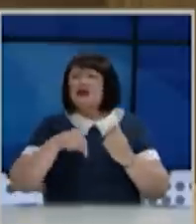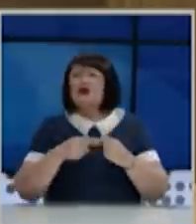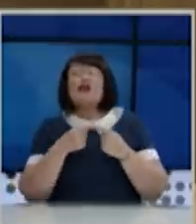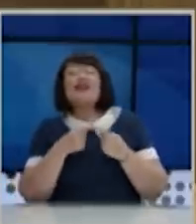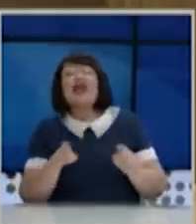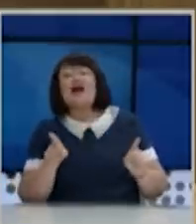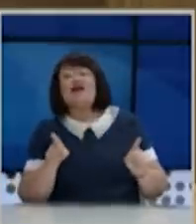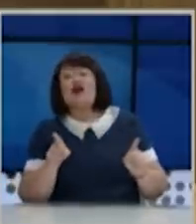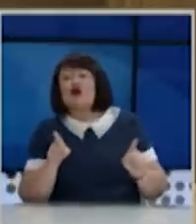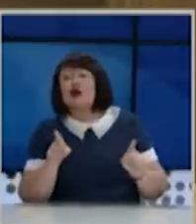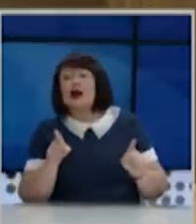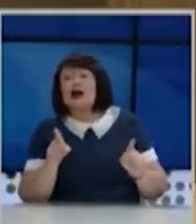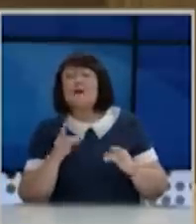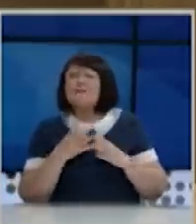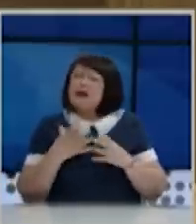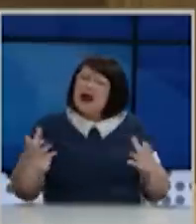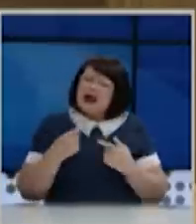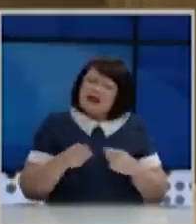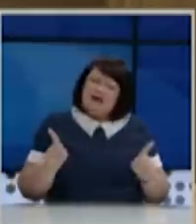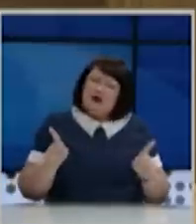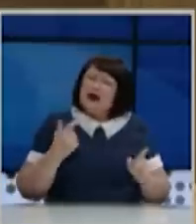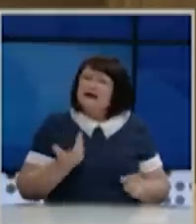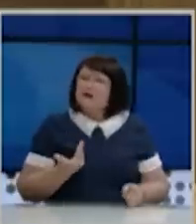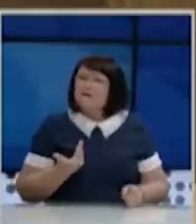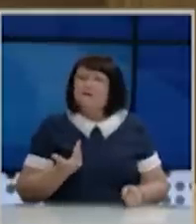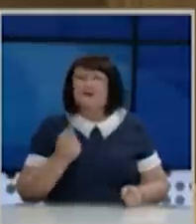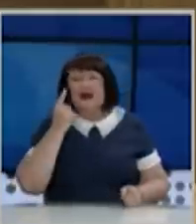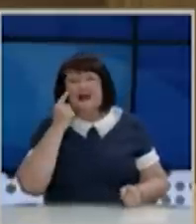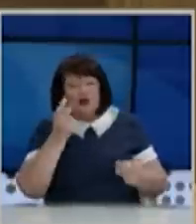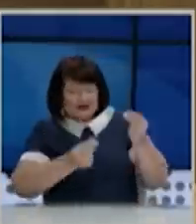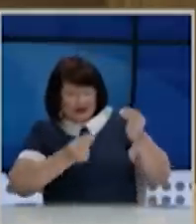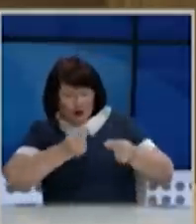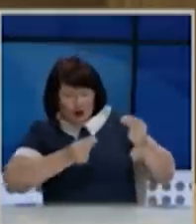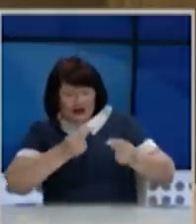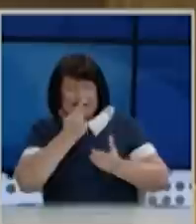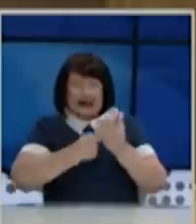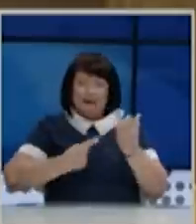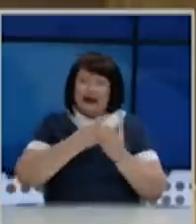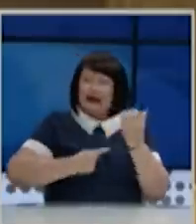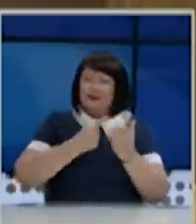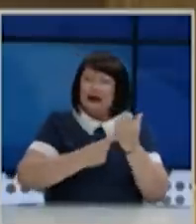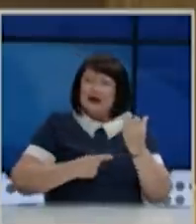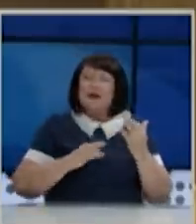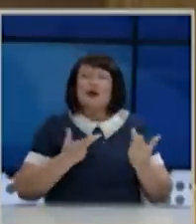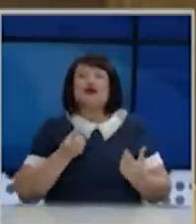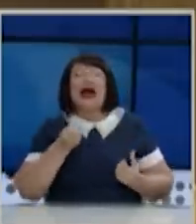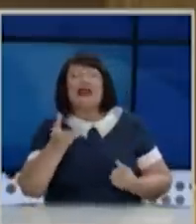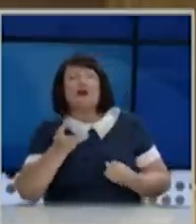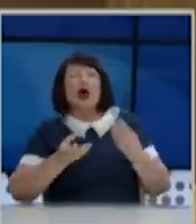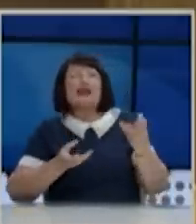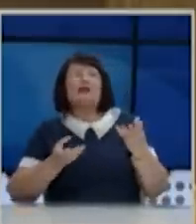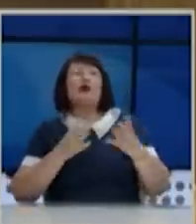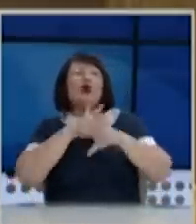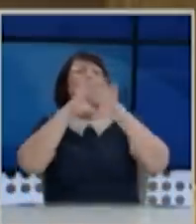μας, μία από τις μεγάλες διαφορές μας. Δεν μπορεί να μετράς τις ελλείψεις με νούμερα γενικά